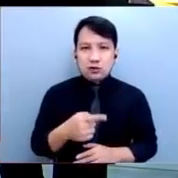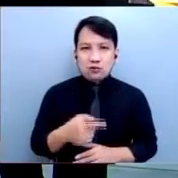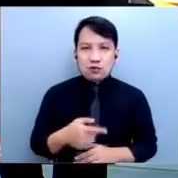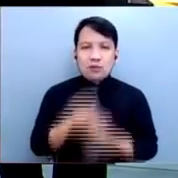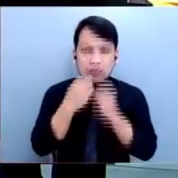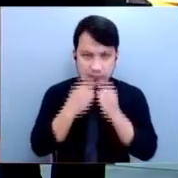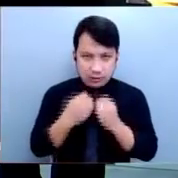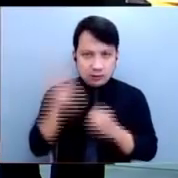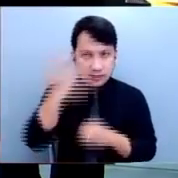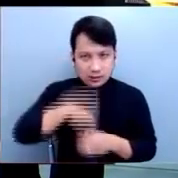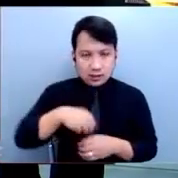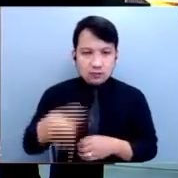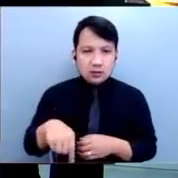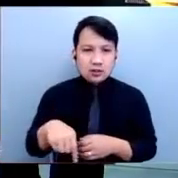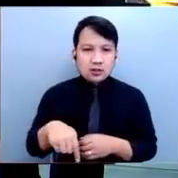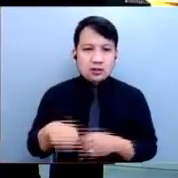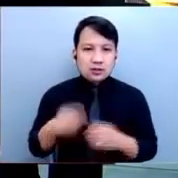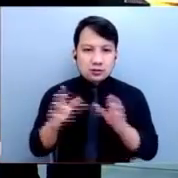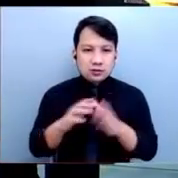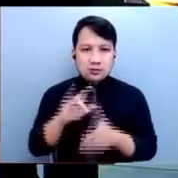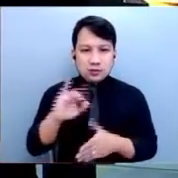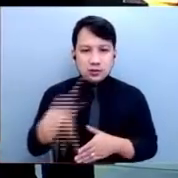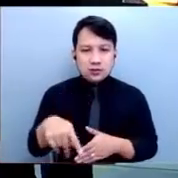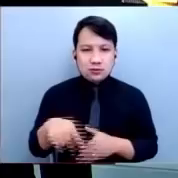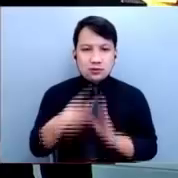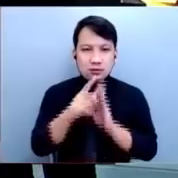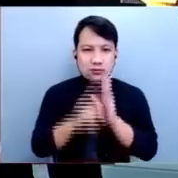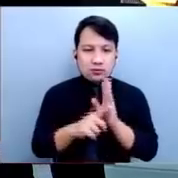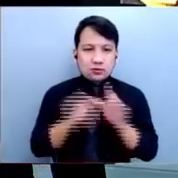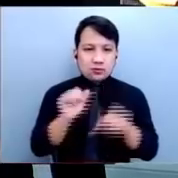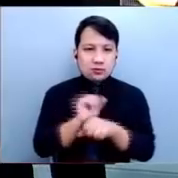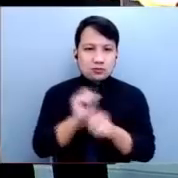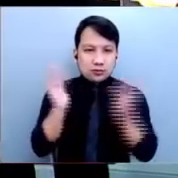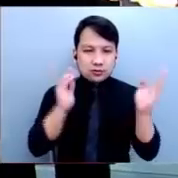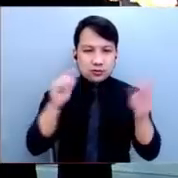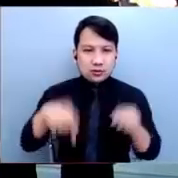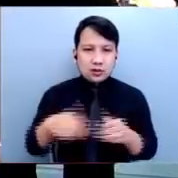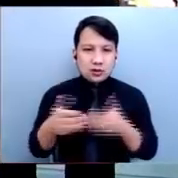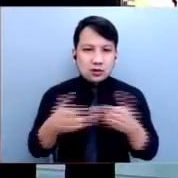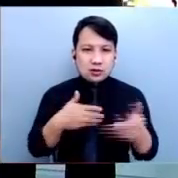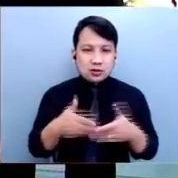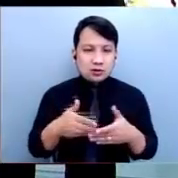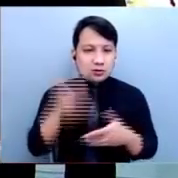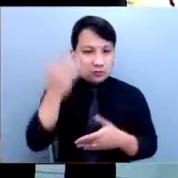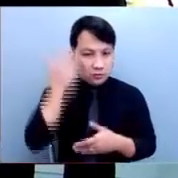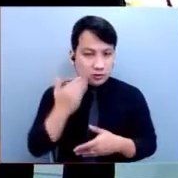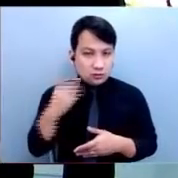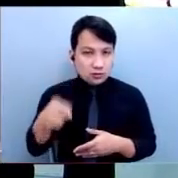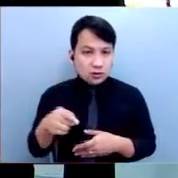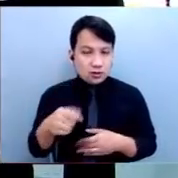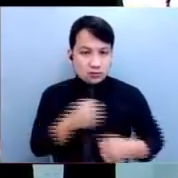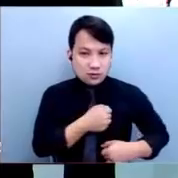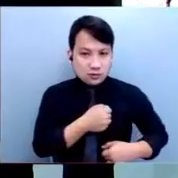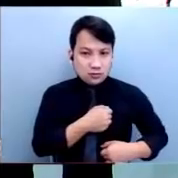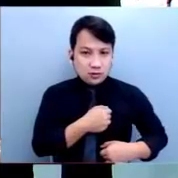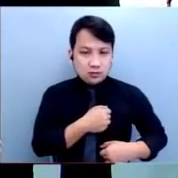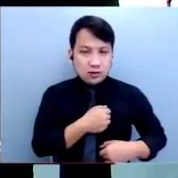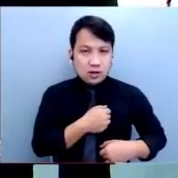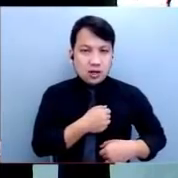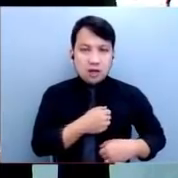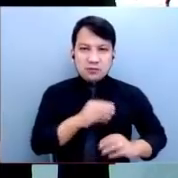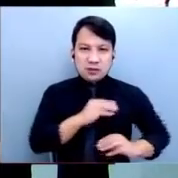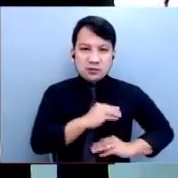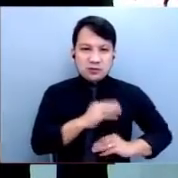ito para sa civilian, VIP at law enforcement service, pero bitin naman para sa military use. Maliit